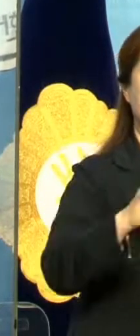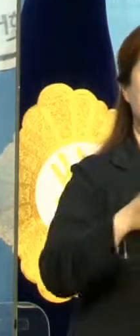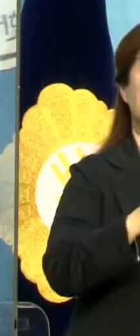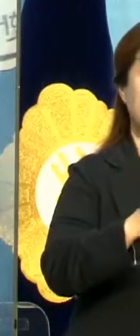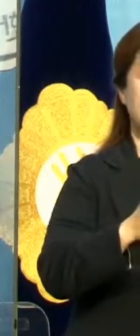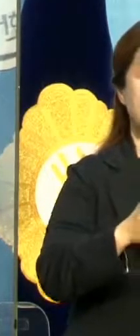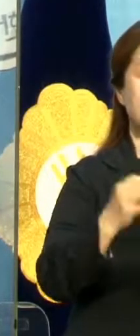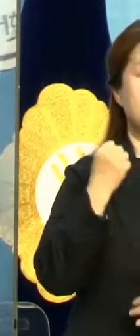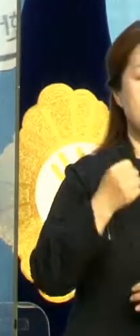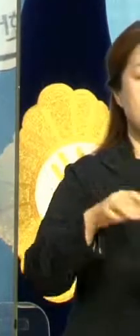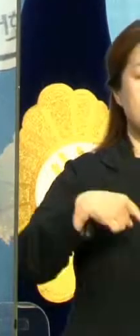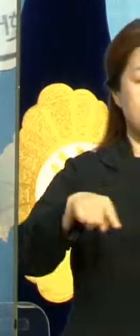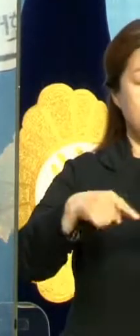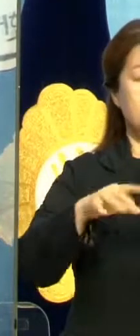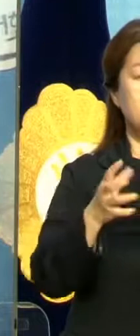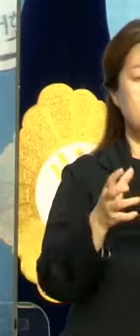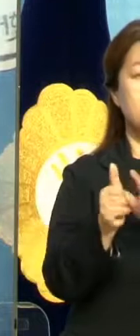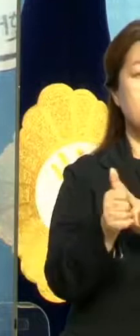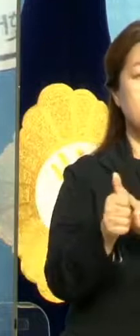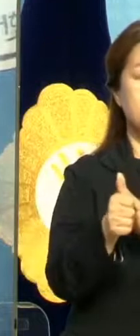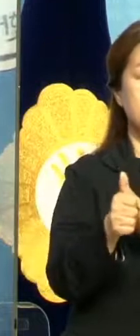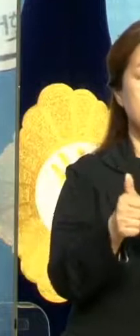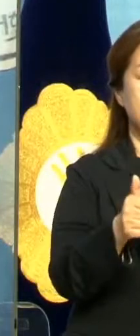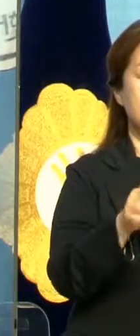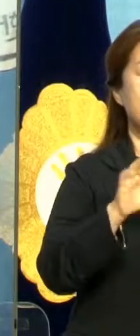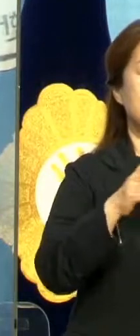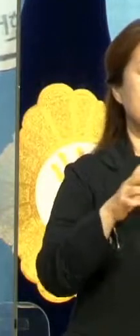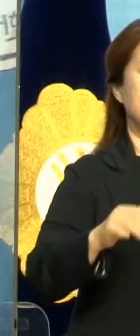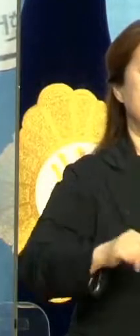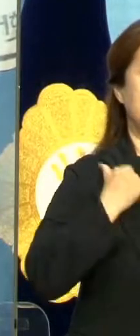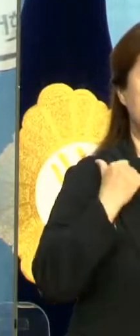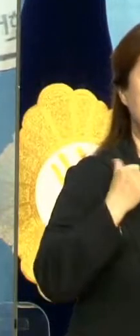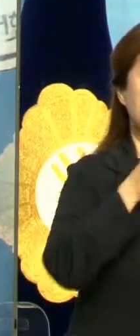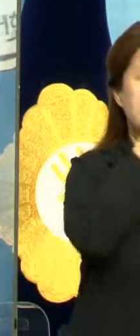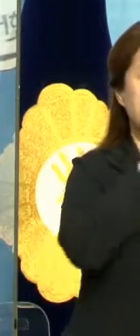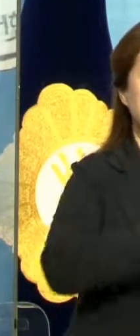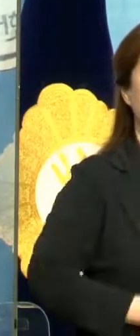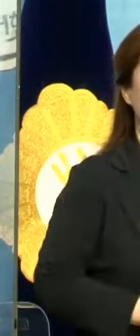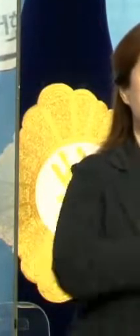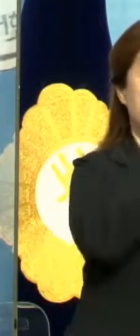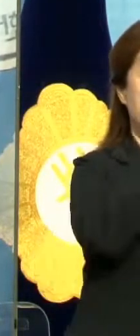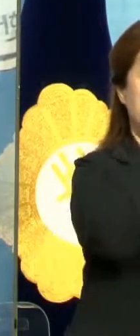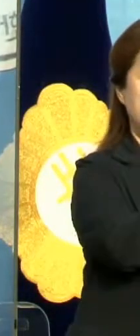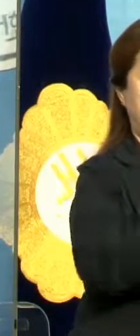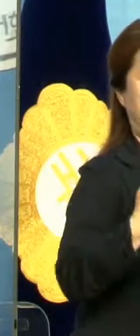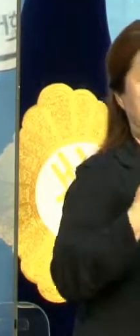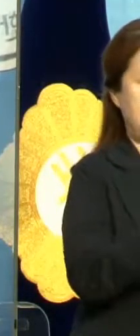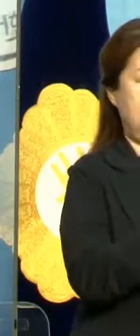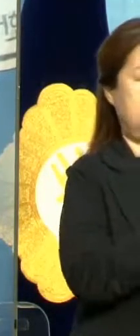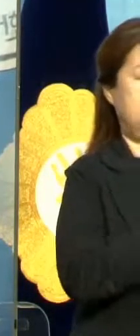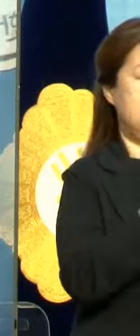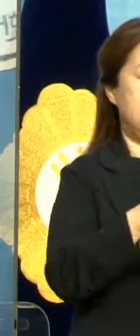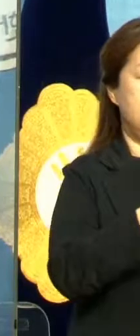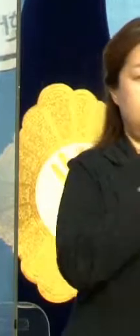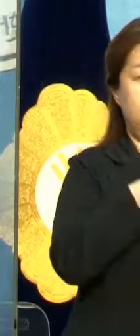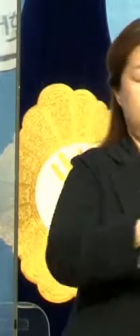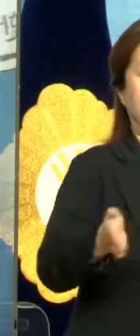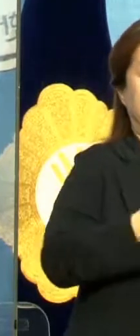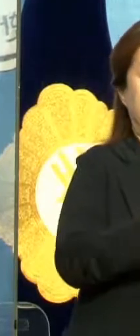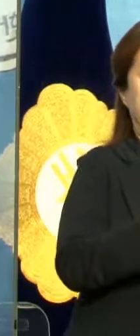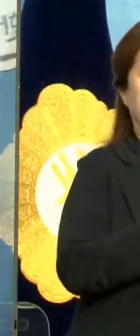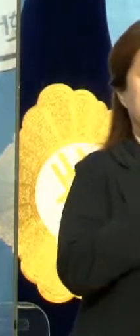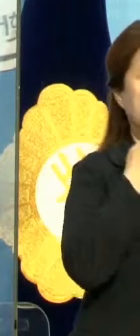충돌 논란이 국민적 공분을 사고 있습니다 박덕흠 의원 이 영역을 행사에서 가족 번 3사가 p